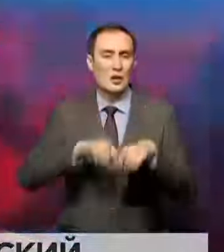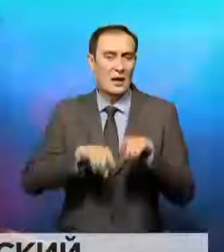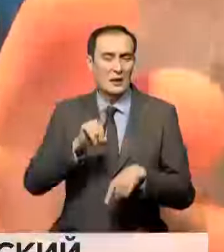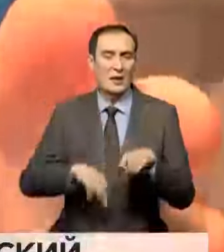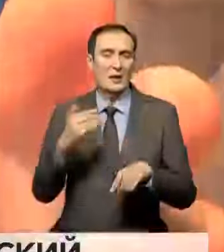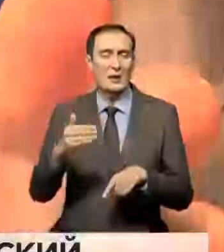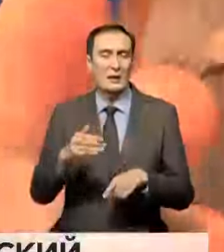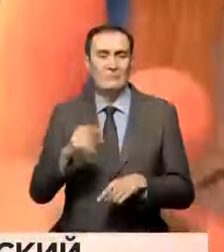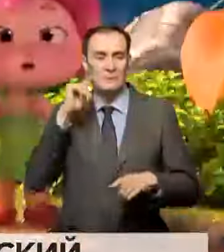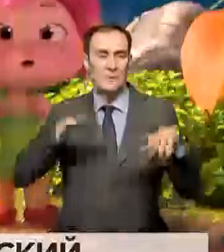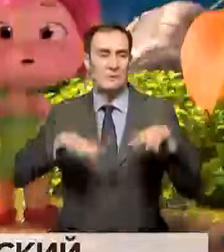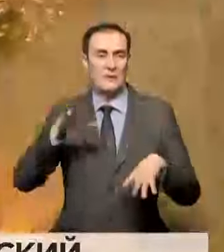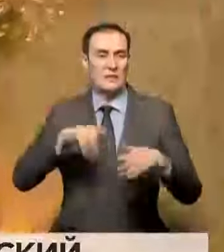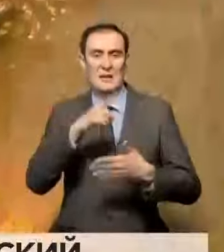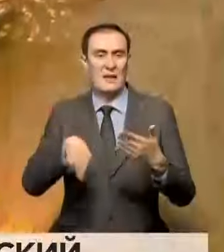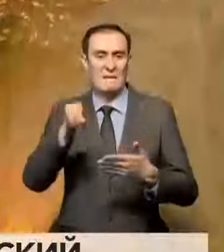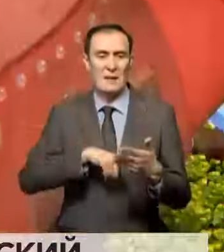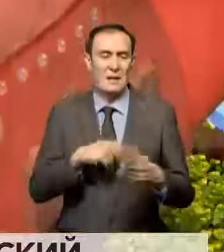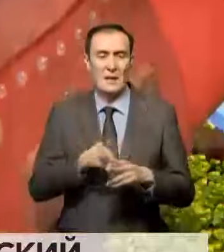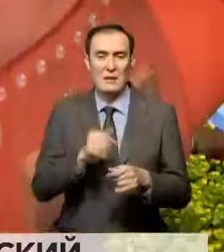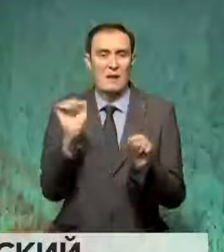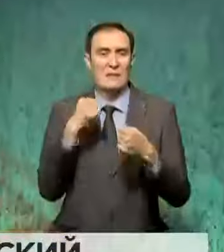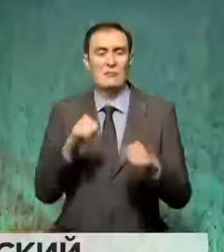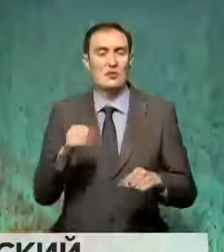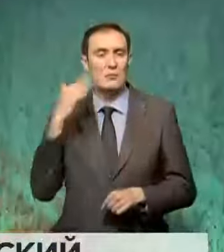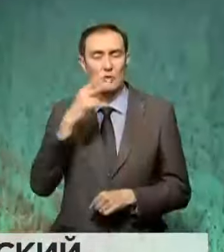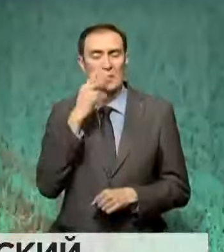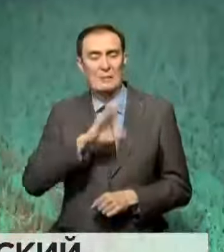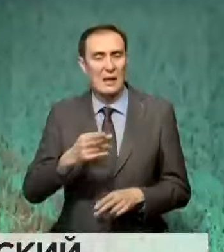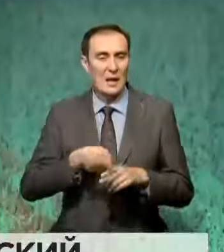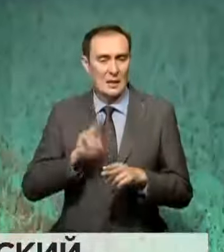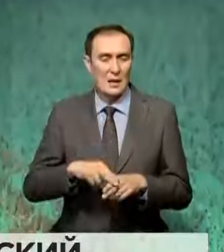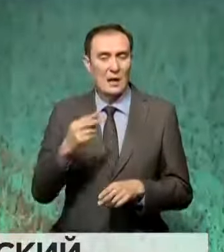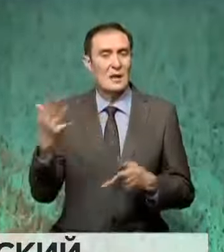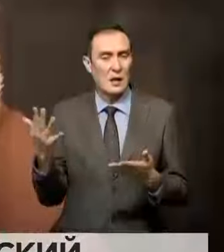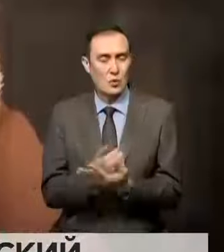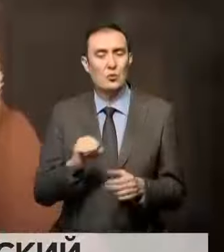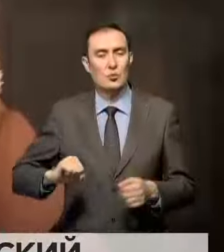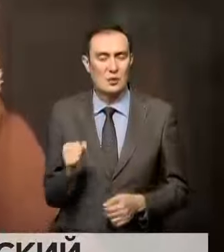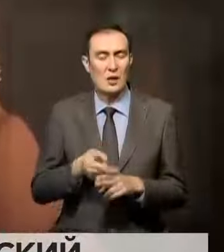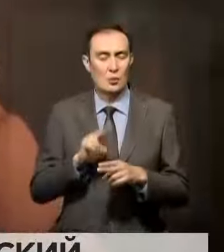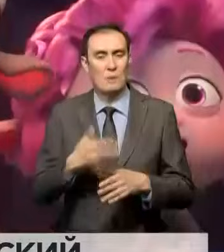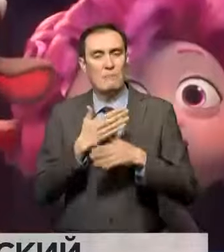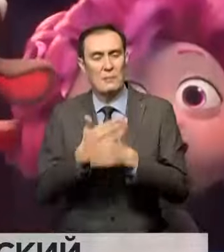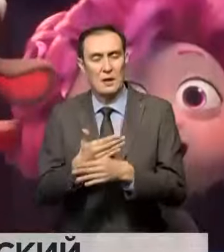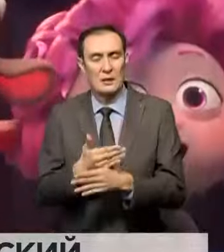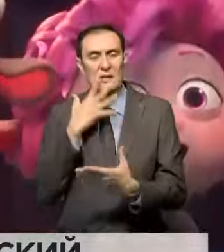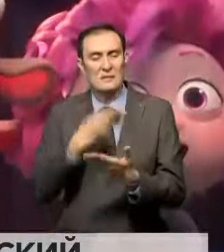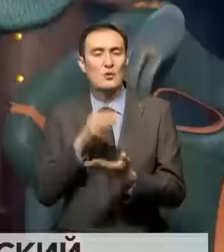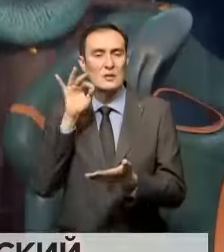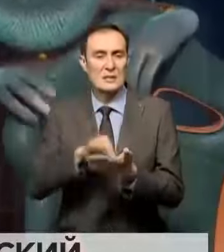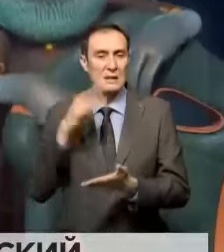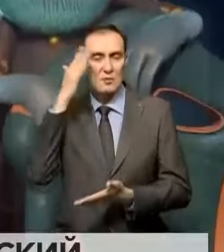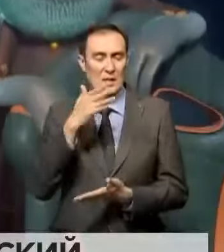близкие Ромашки скептически относятся к, казалось бы, нереальной мечте. Но несмотря на это, она находит друзей, которые помогают ей следовать к своей